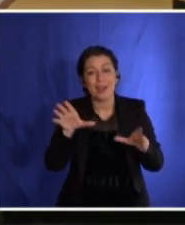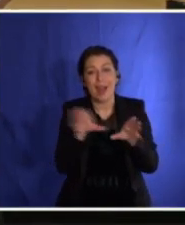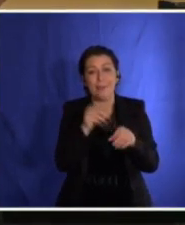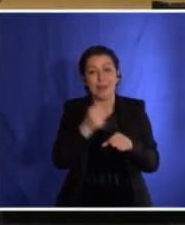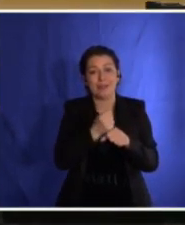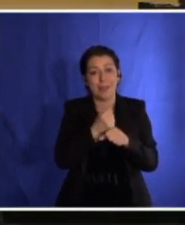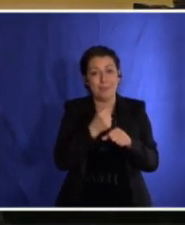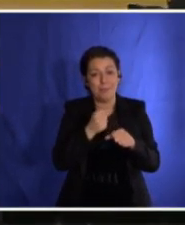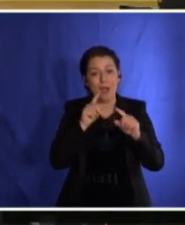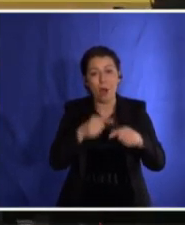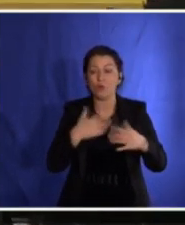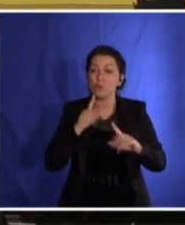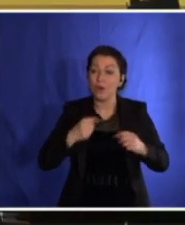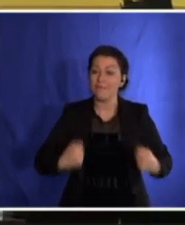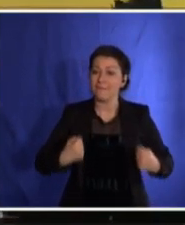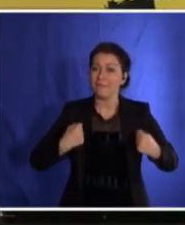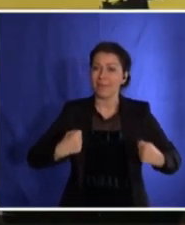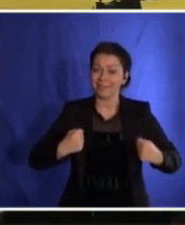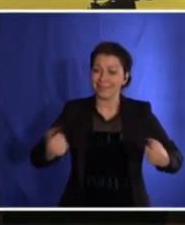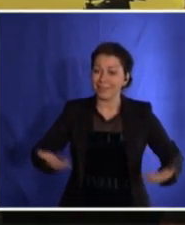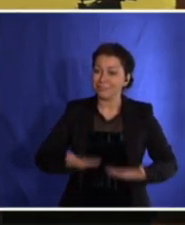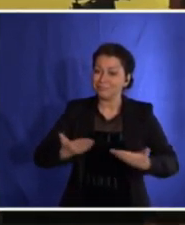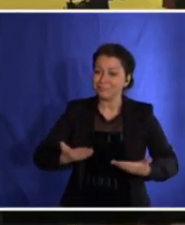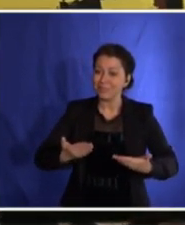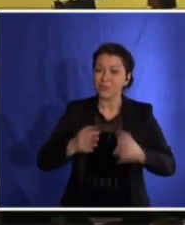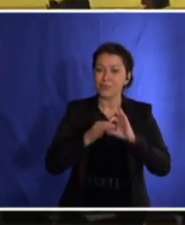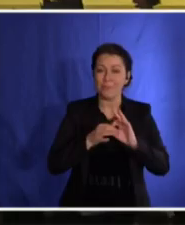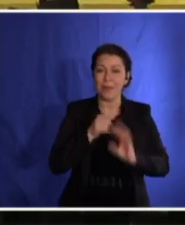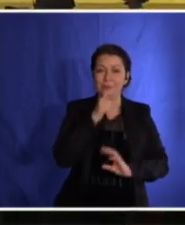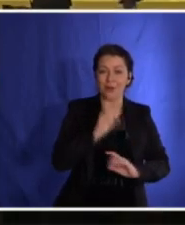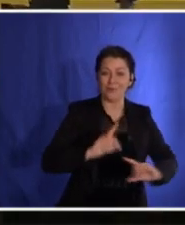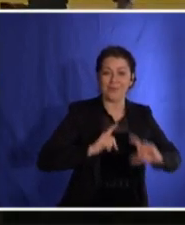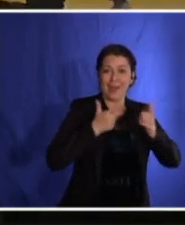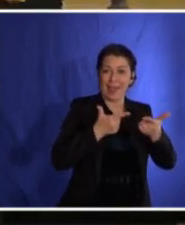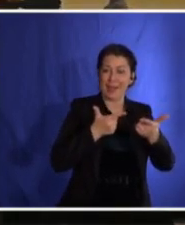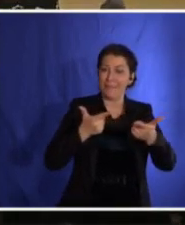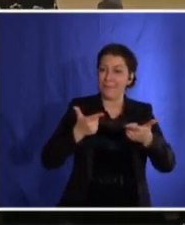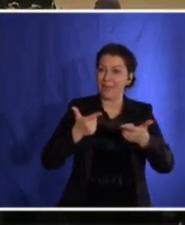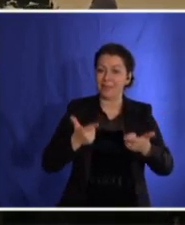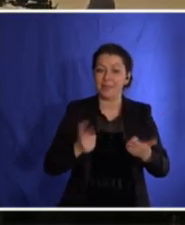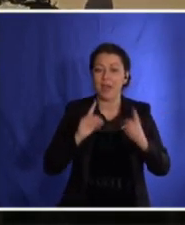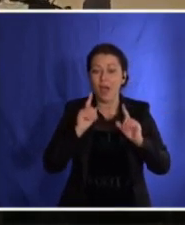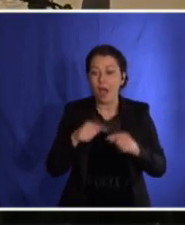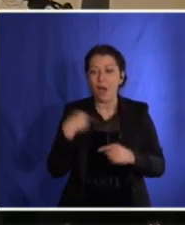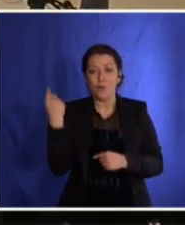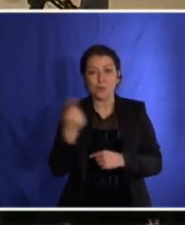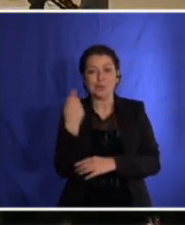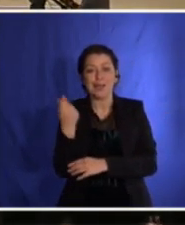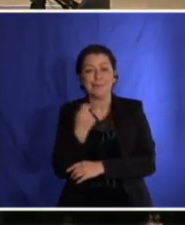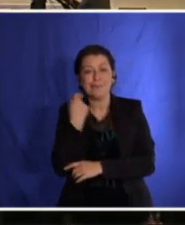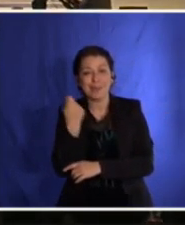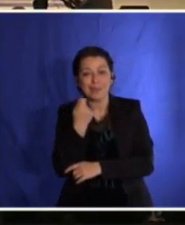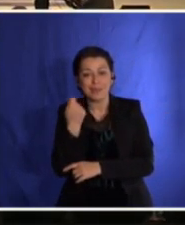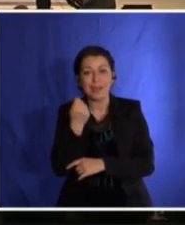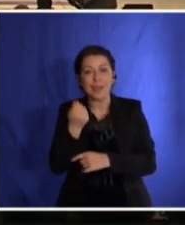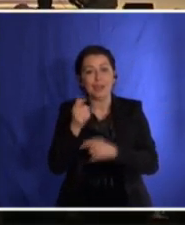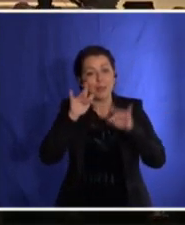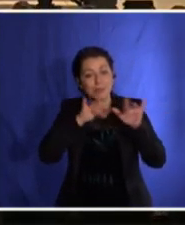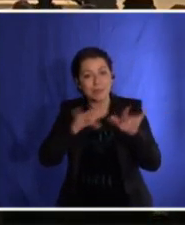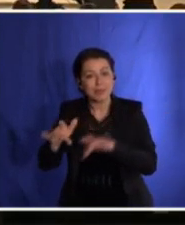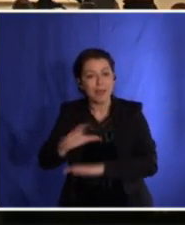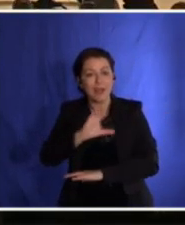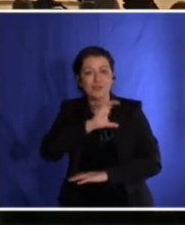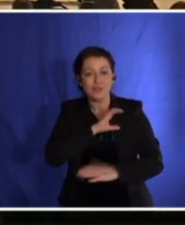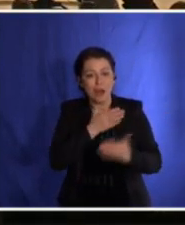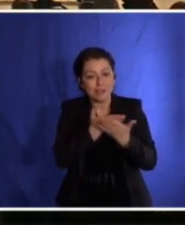Arbeitnehmer auch fit machen für das Berufsleben. Wir müssen ihnen in unseren Betrieben die Chance geben,